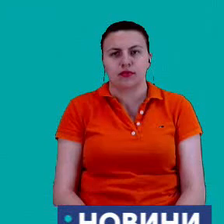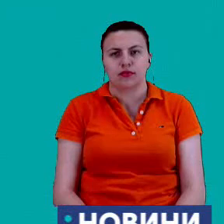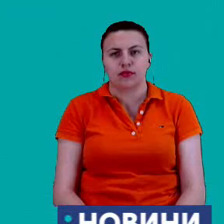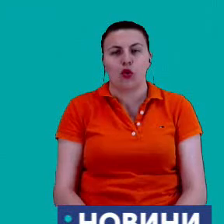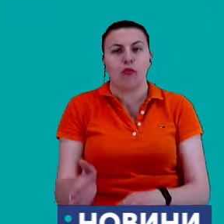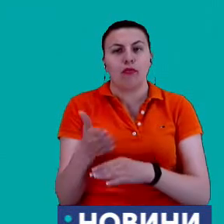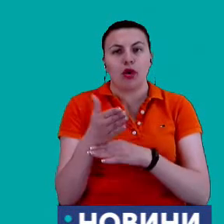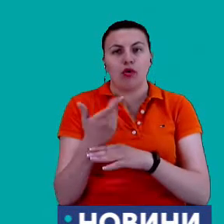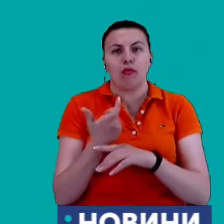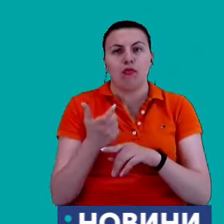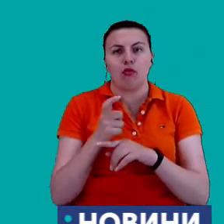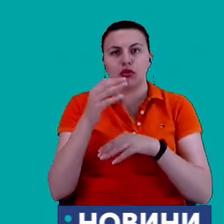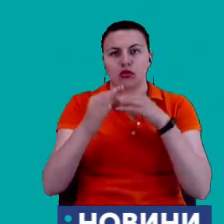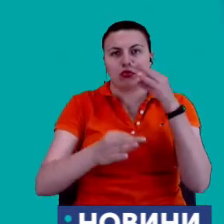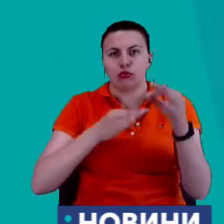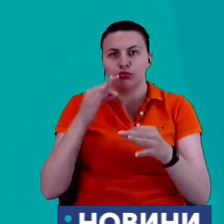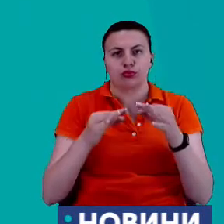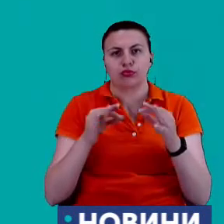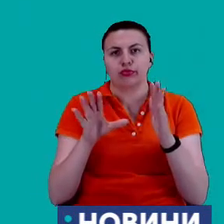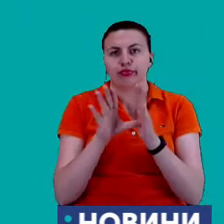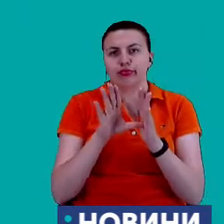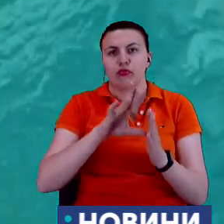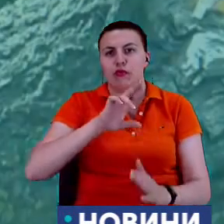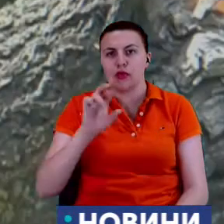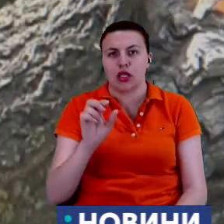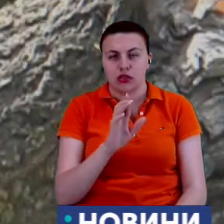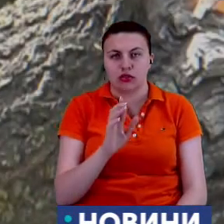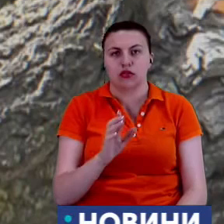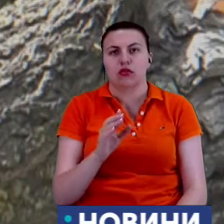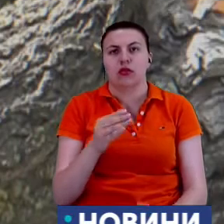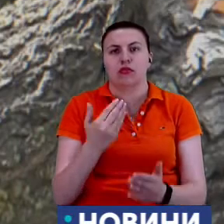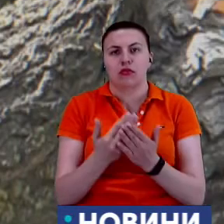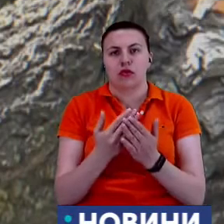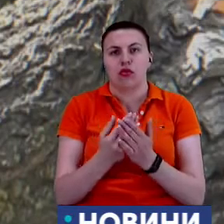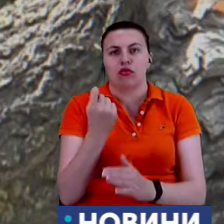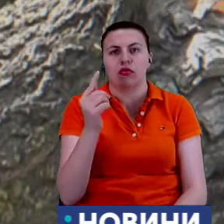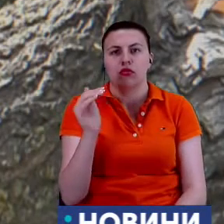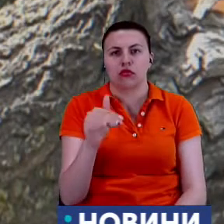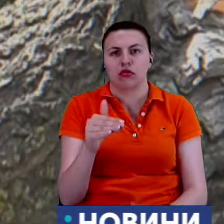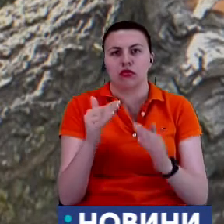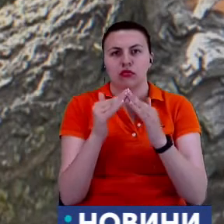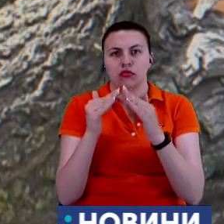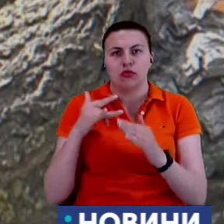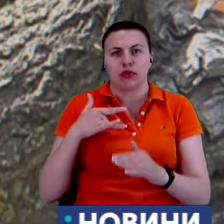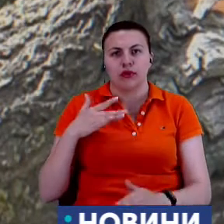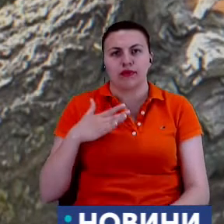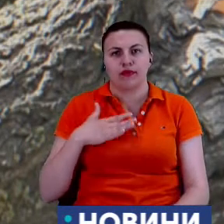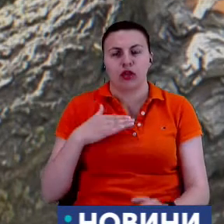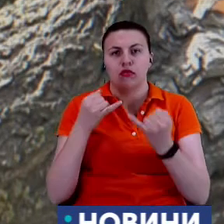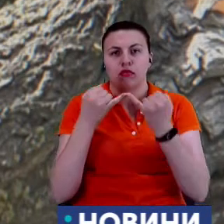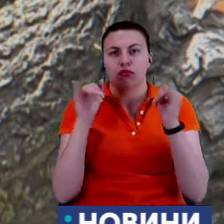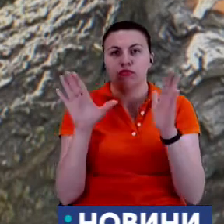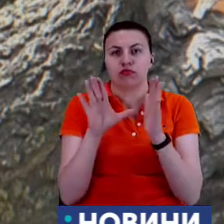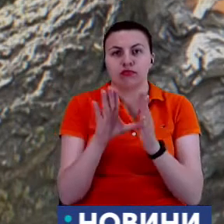Маріуполі понад добу знеструмленими залишаються близько 11 тисяч приватних будинків. Електромережі пошкоджені внаслідок негоди,